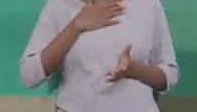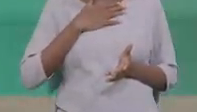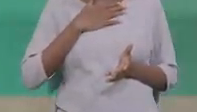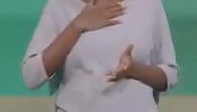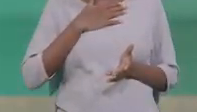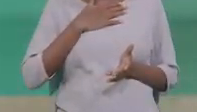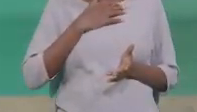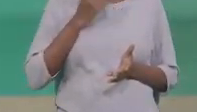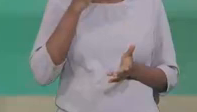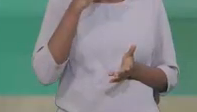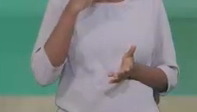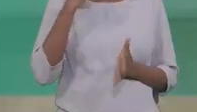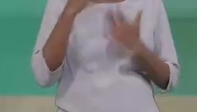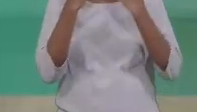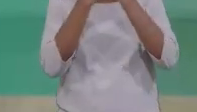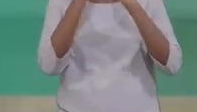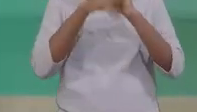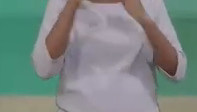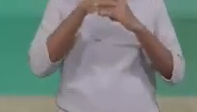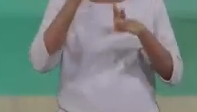Afin que vous soyez à moi.